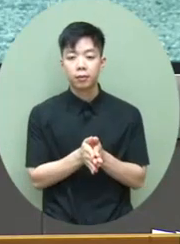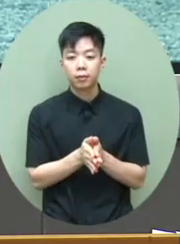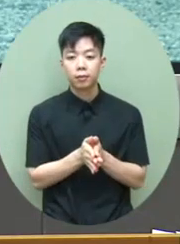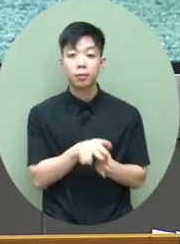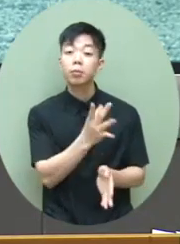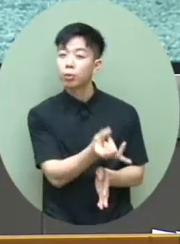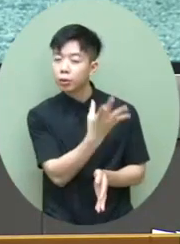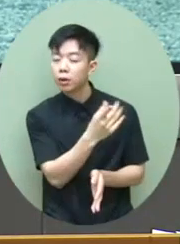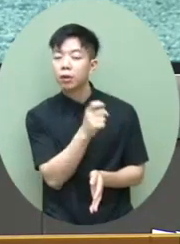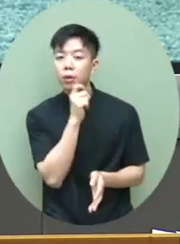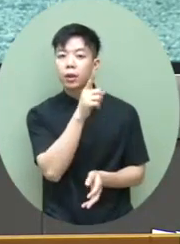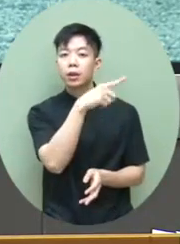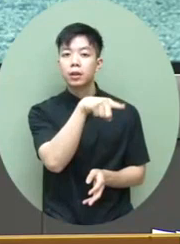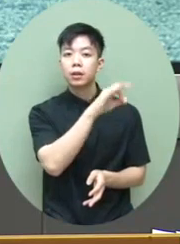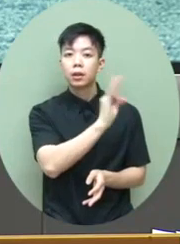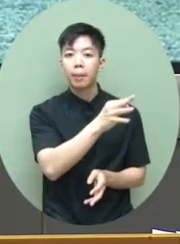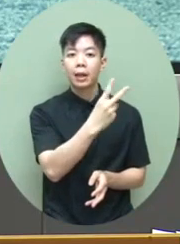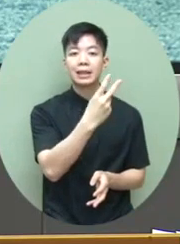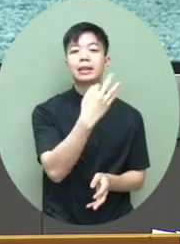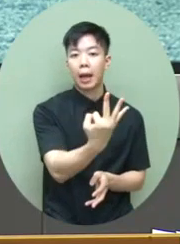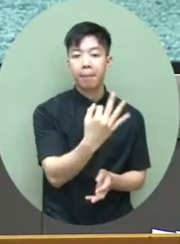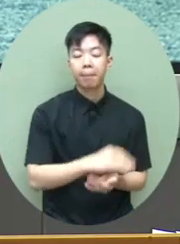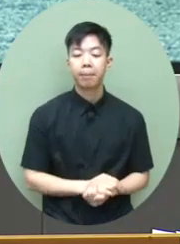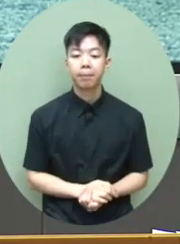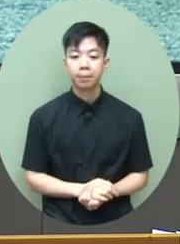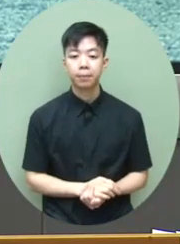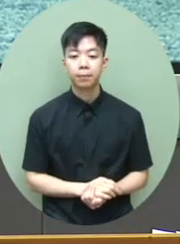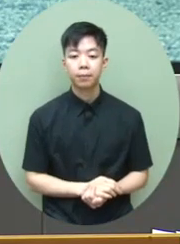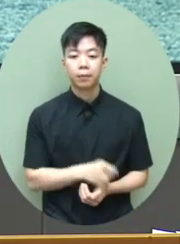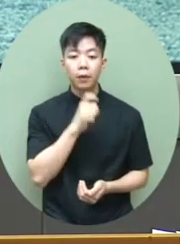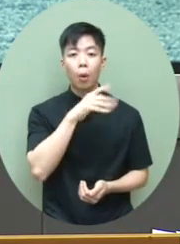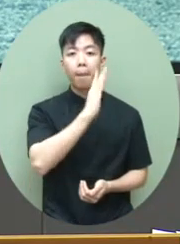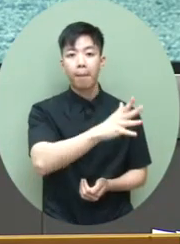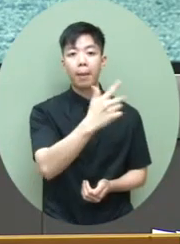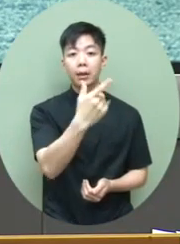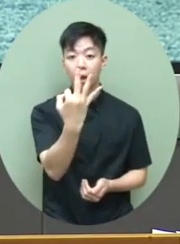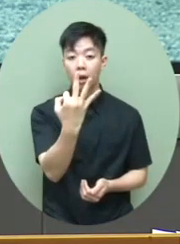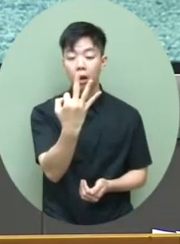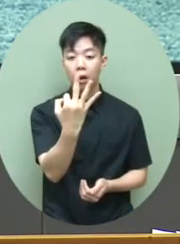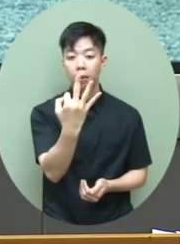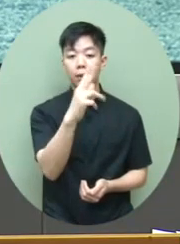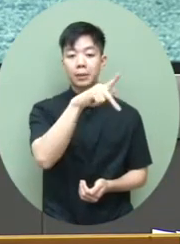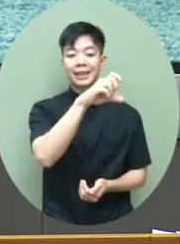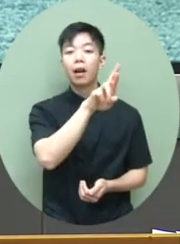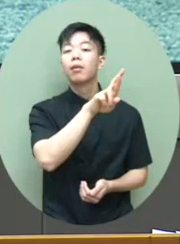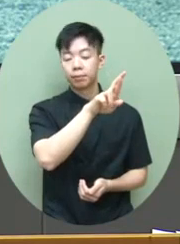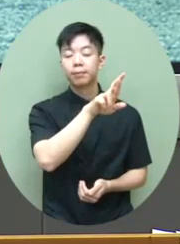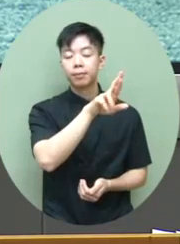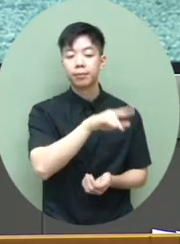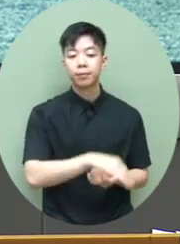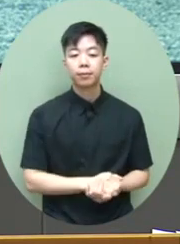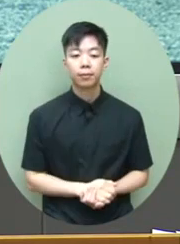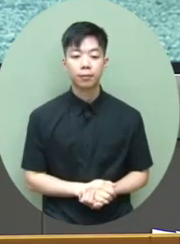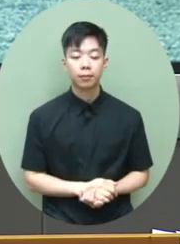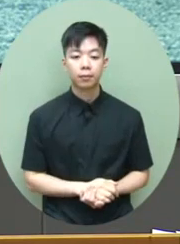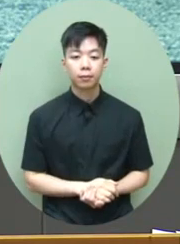个案就有1323宗，包括有583宗是直接经核酸检测阳性的本